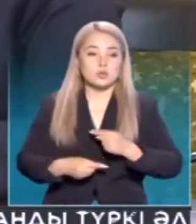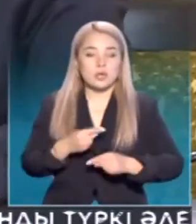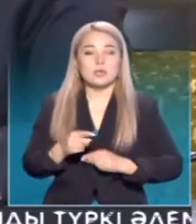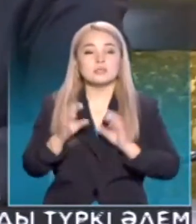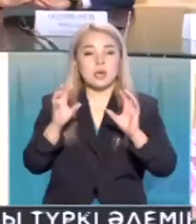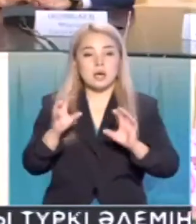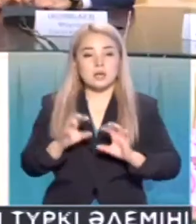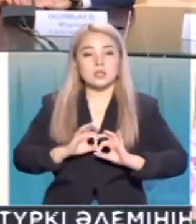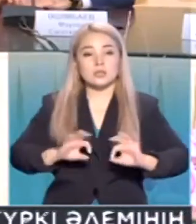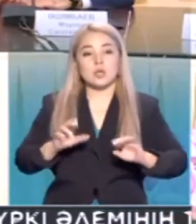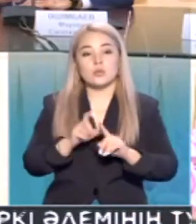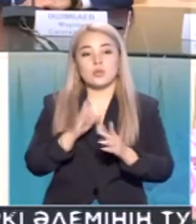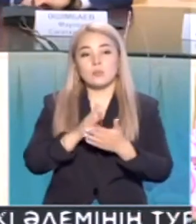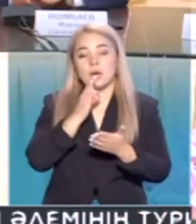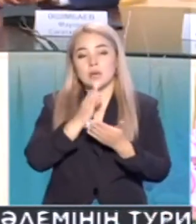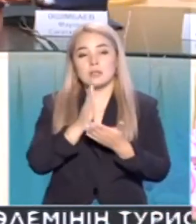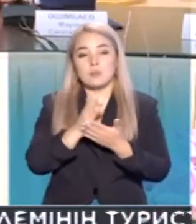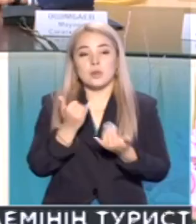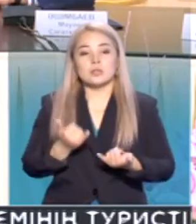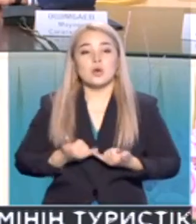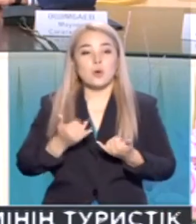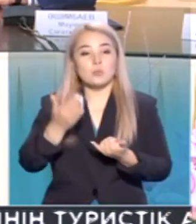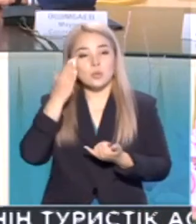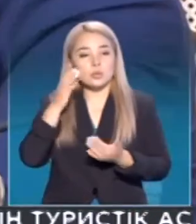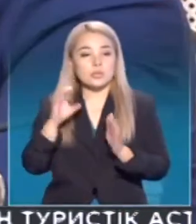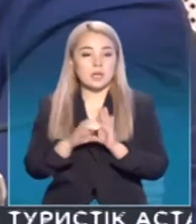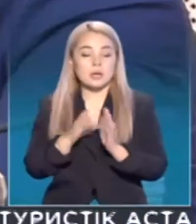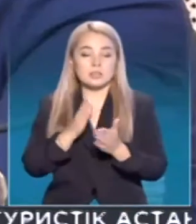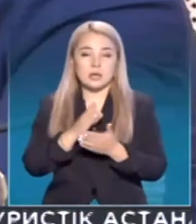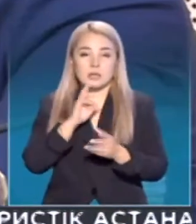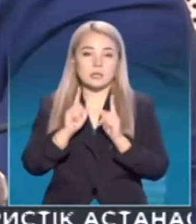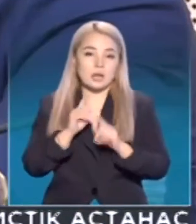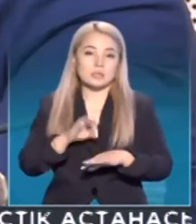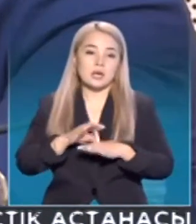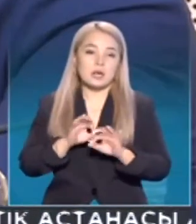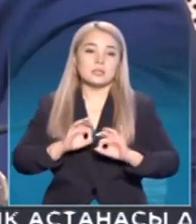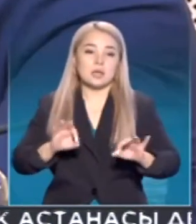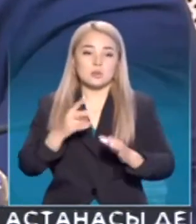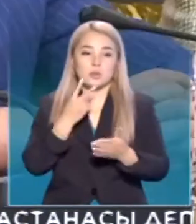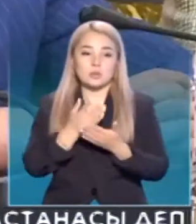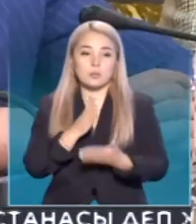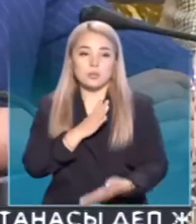жайы да сөз болды. Мәулен Әшімбаев бұл ұсыныс пікірлердің сенат қабырғасында қаралатынын жеткізді.